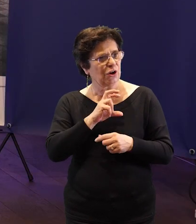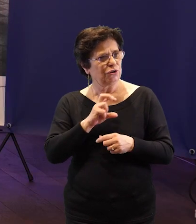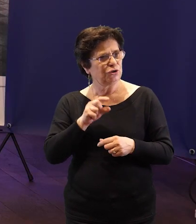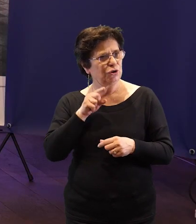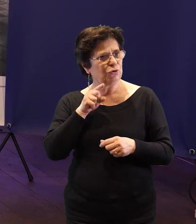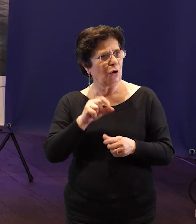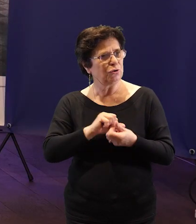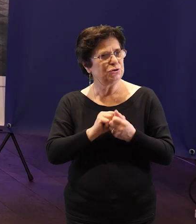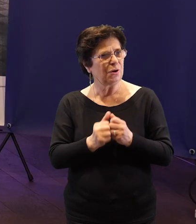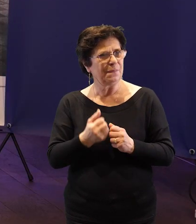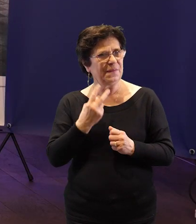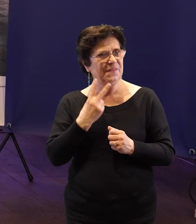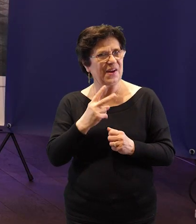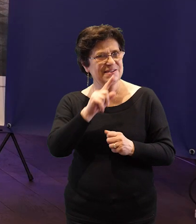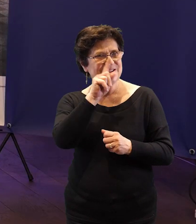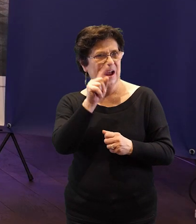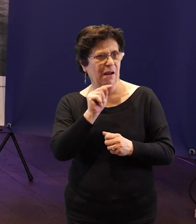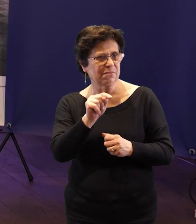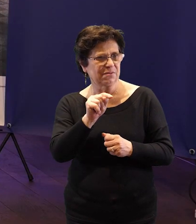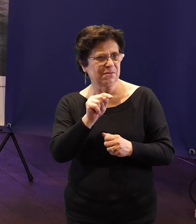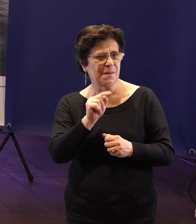zagadki mają ze sobą coś wspólnego?